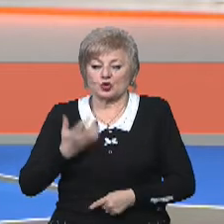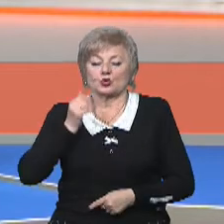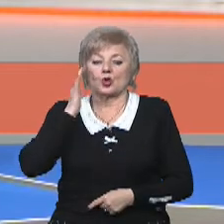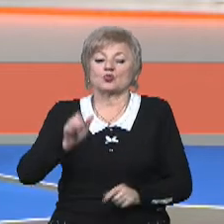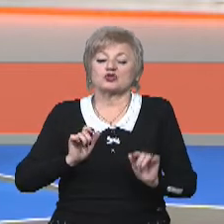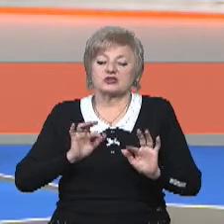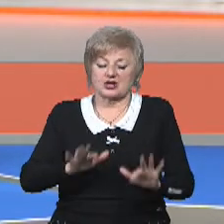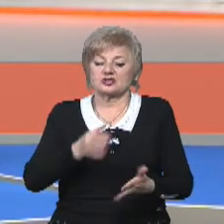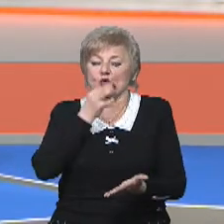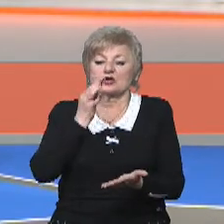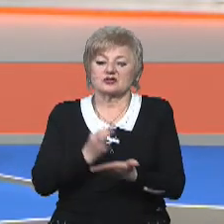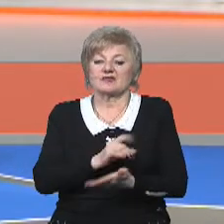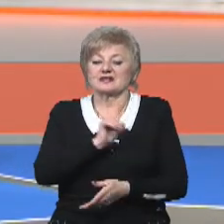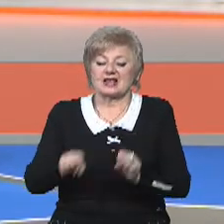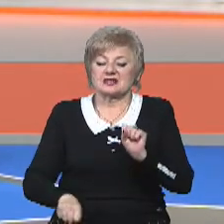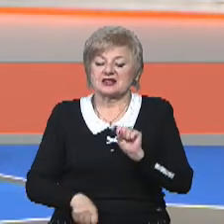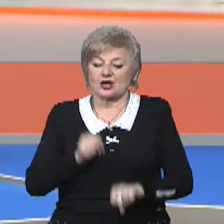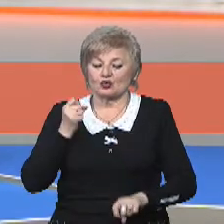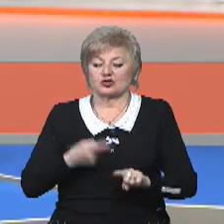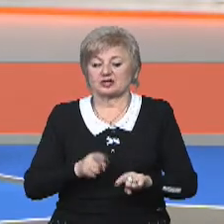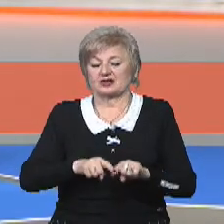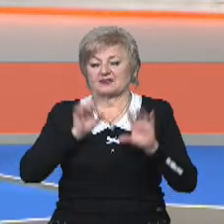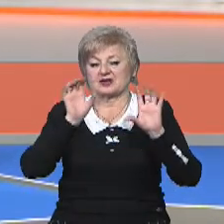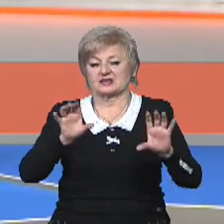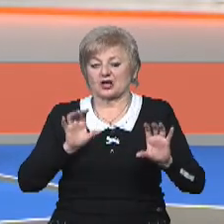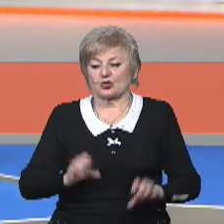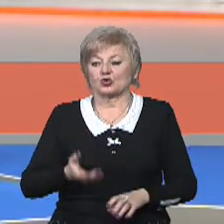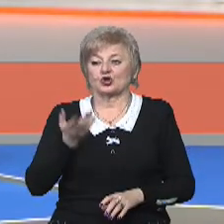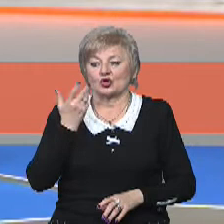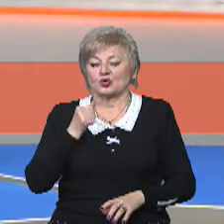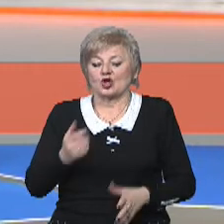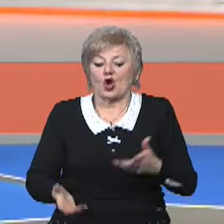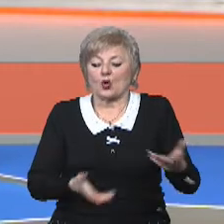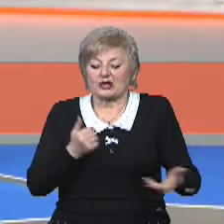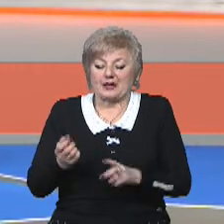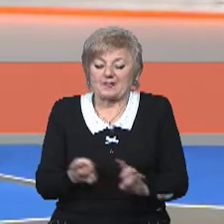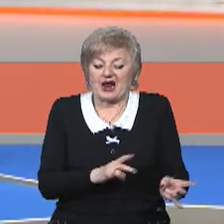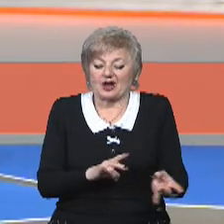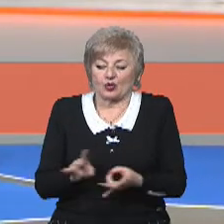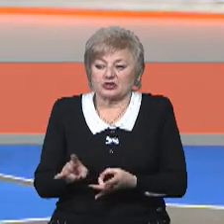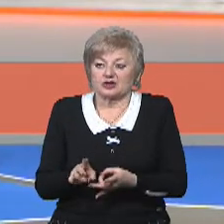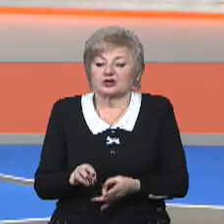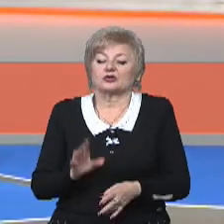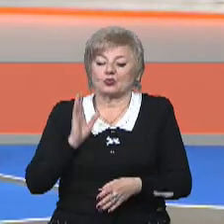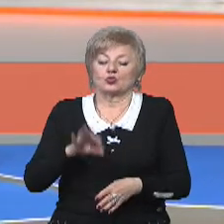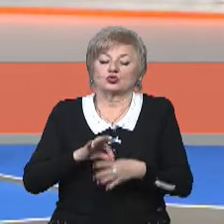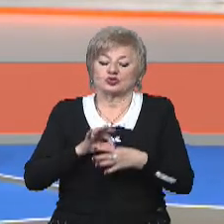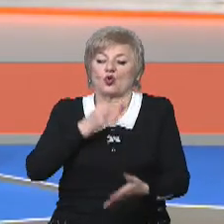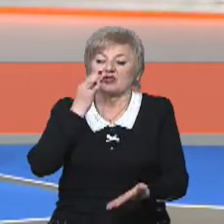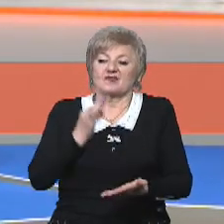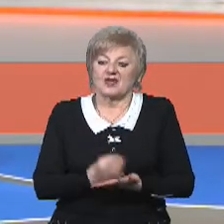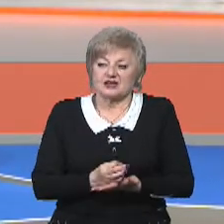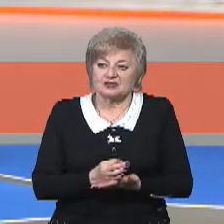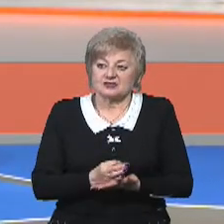діяти відповідальність за порушення цього закону, коли археологічні браконьєри будуть нести відповідальність, навіть